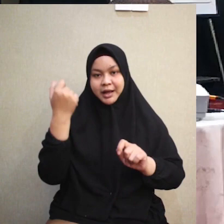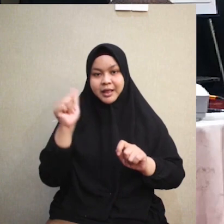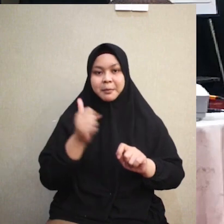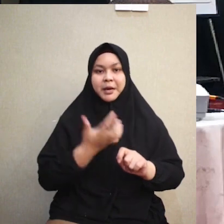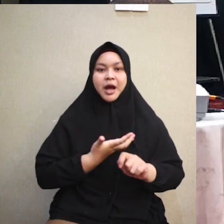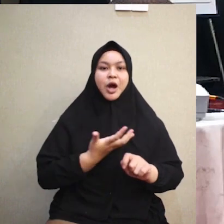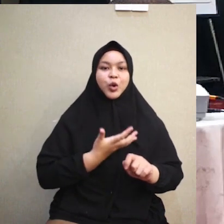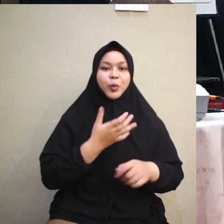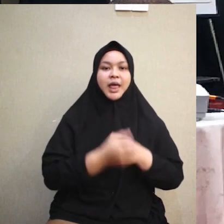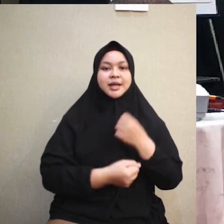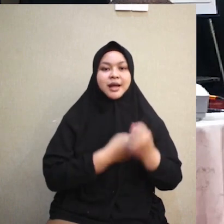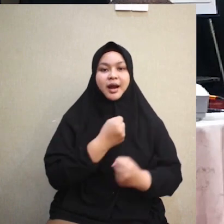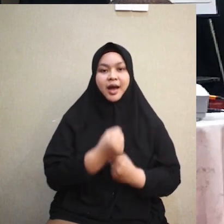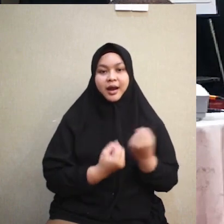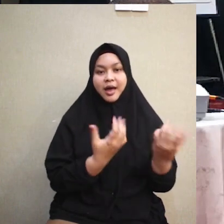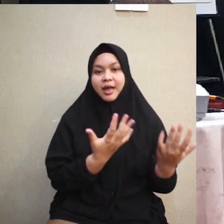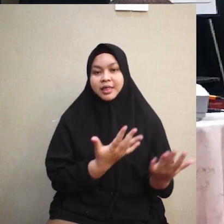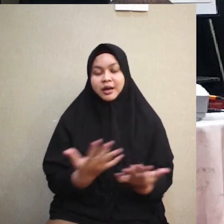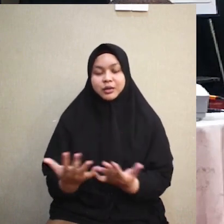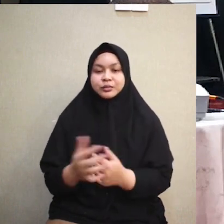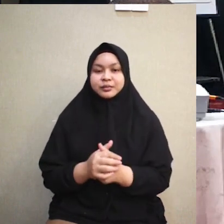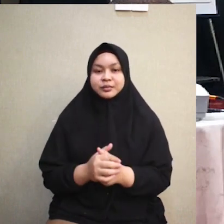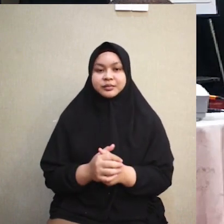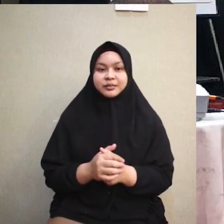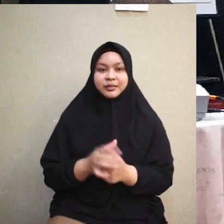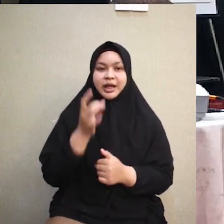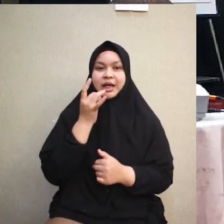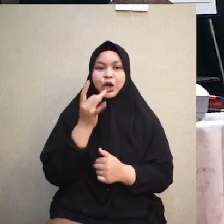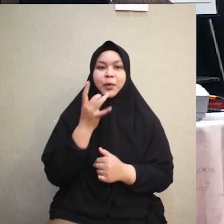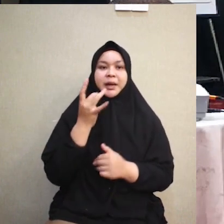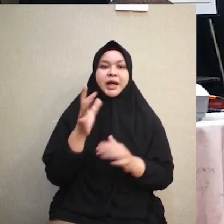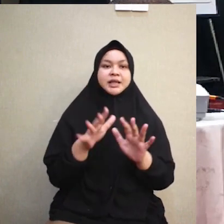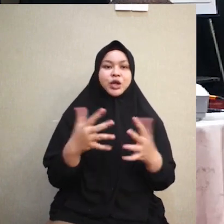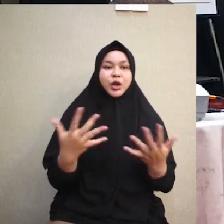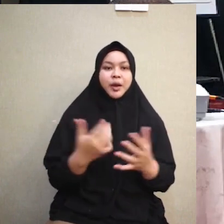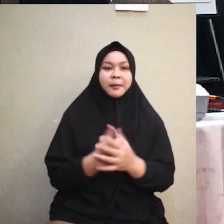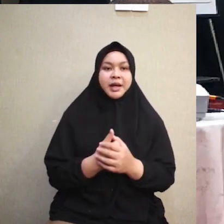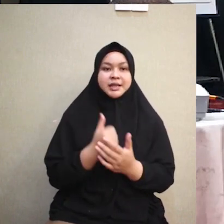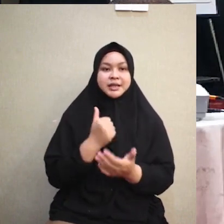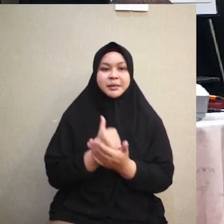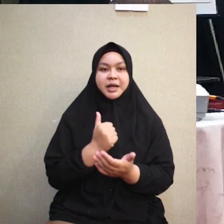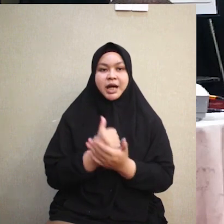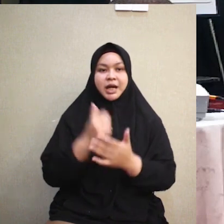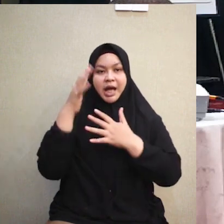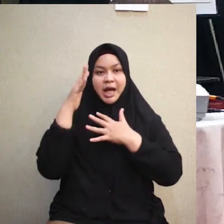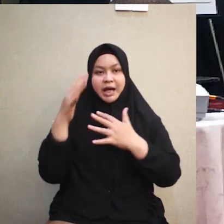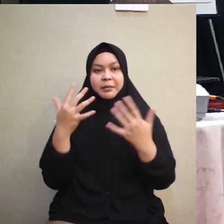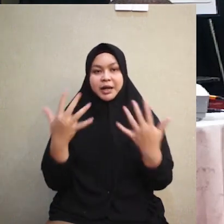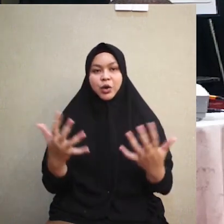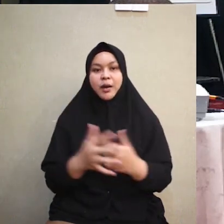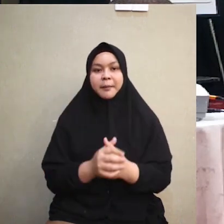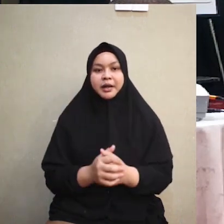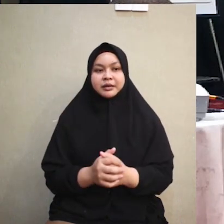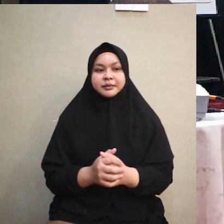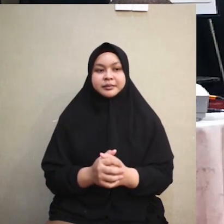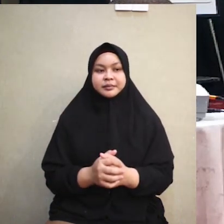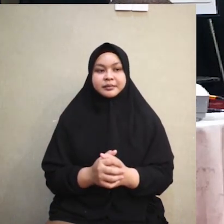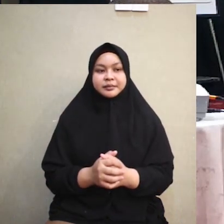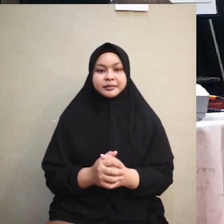melaksanakan apa namanya rekomendasinya atau apa sebenarnya diharapkan itu apa